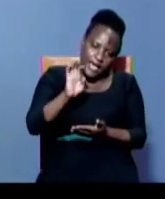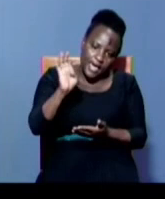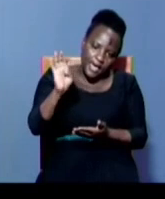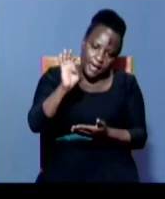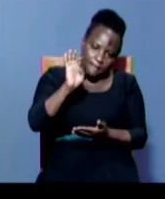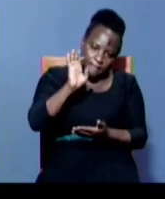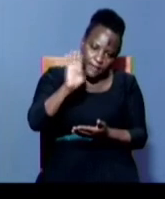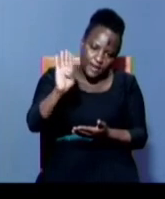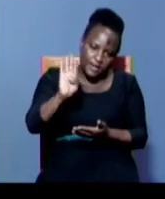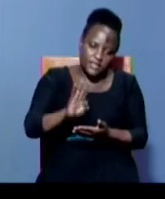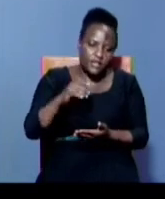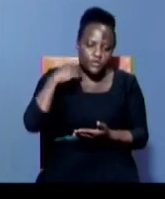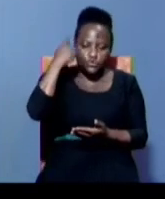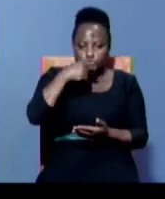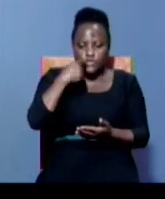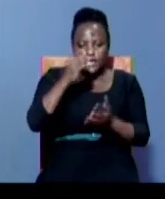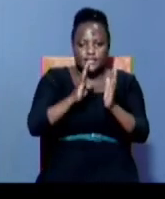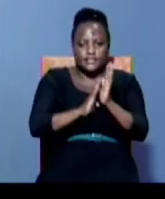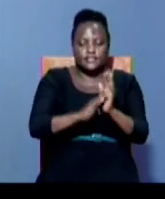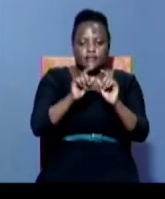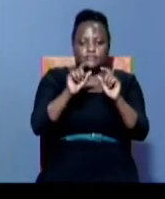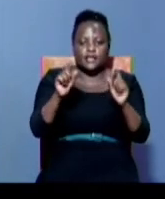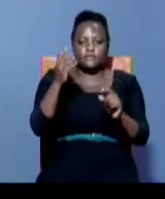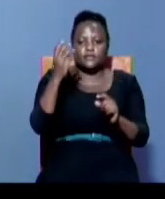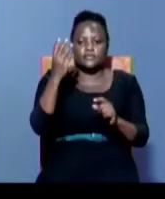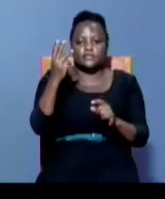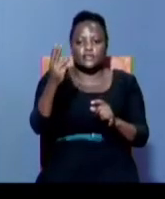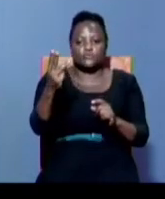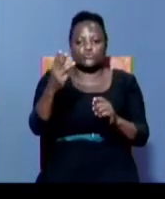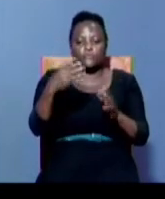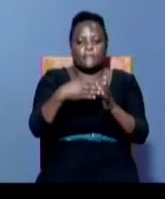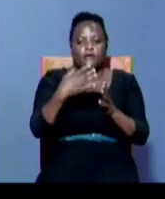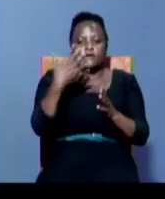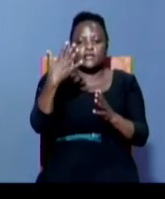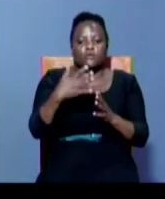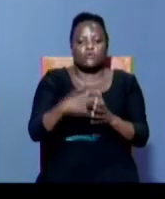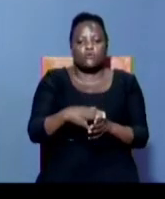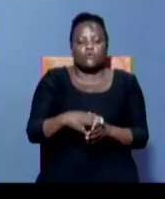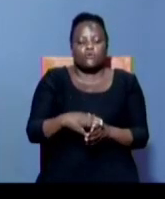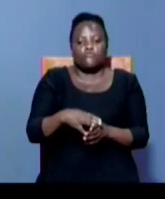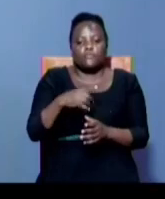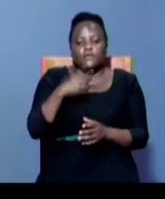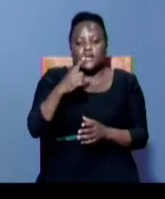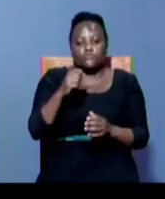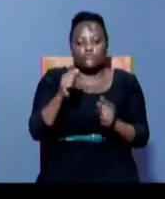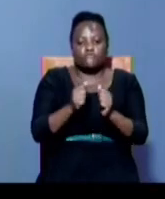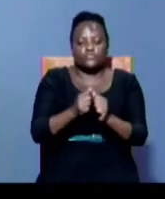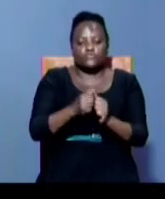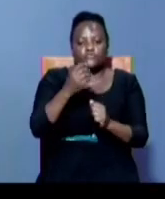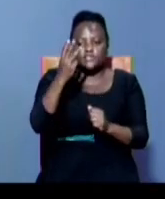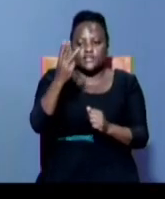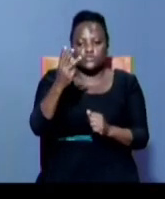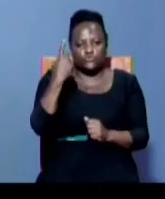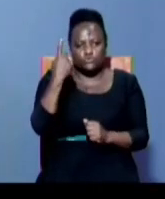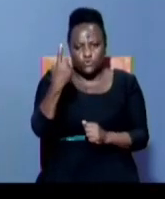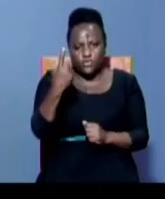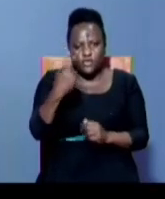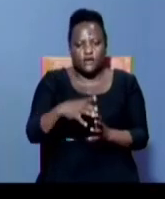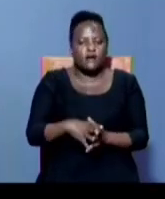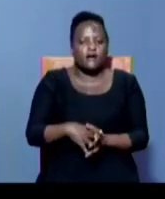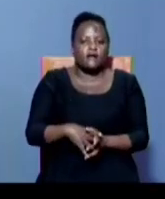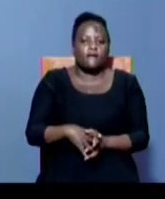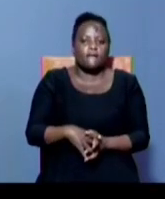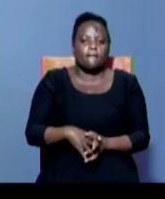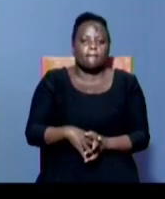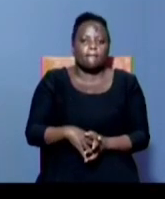9 mstari wa 3 hadi wa 5. Vimetajwa vitu vitatu ndani ya sanduku la agano. Vitu vitatu. Cha kwanza,